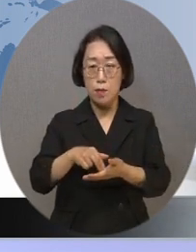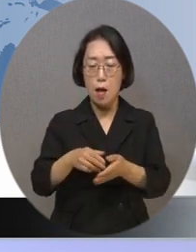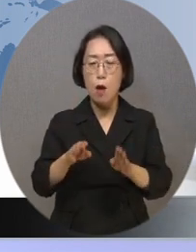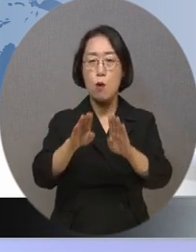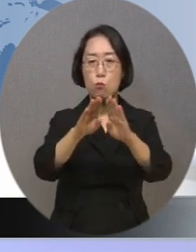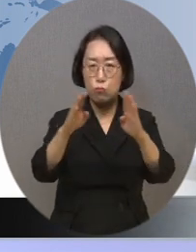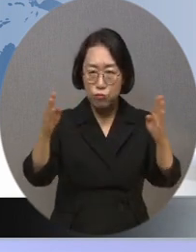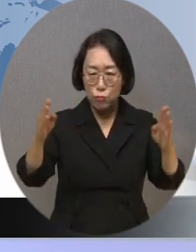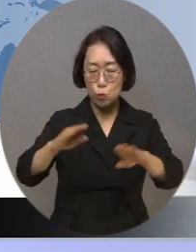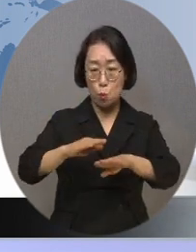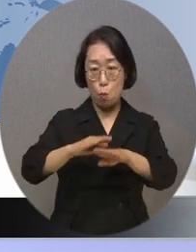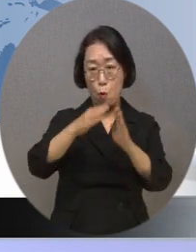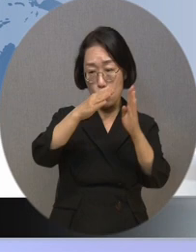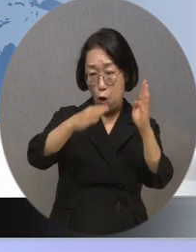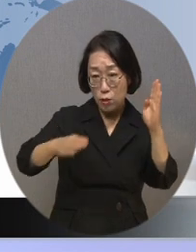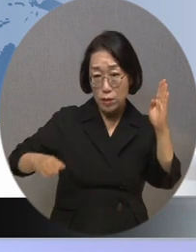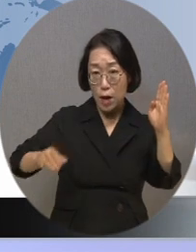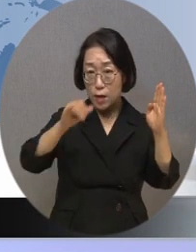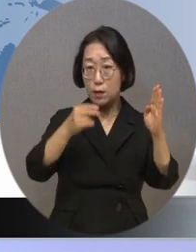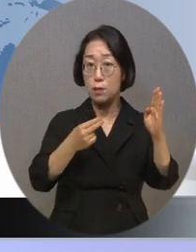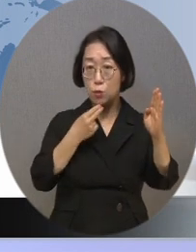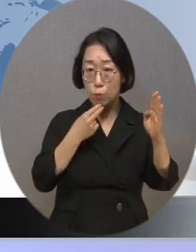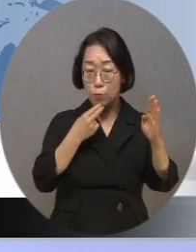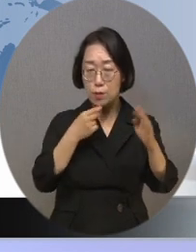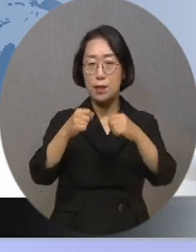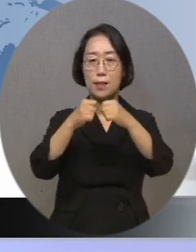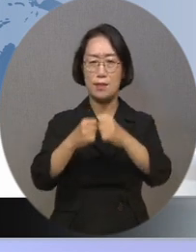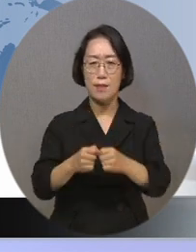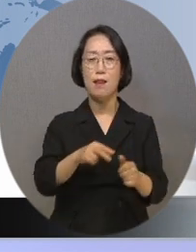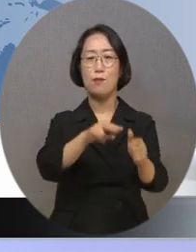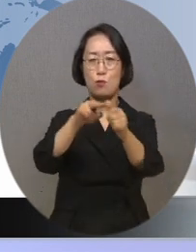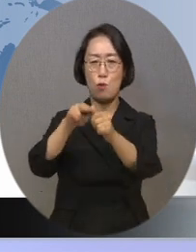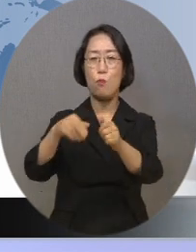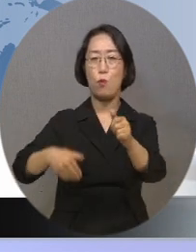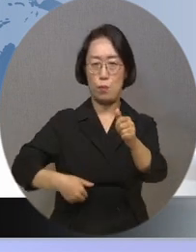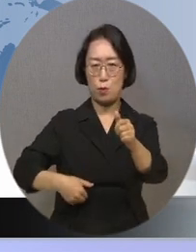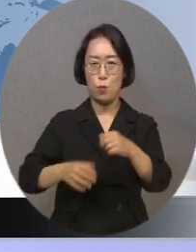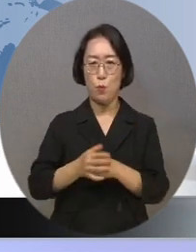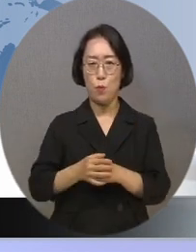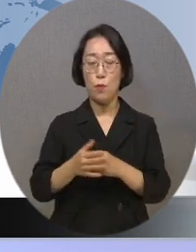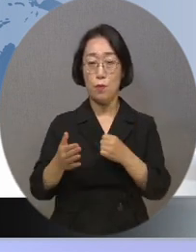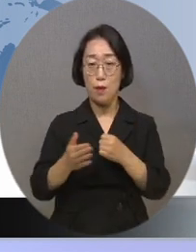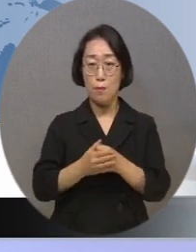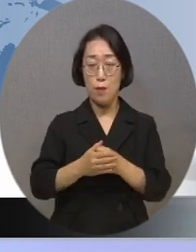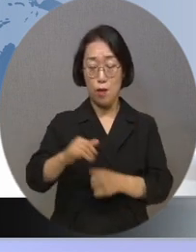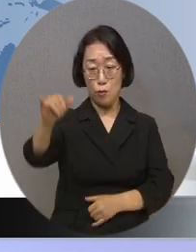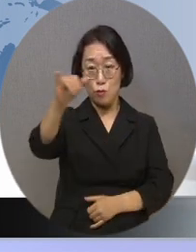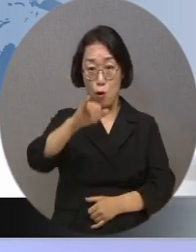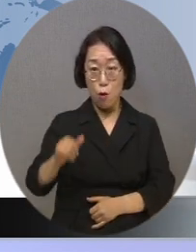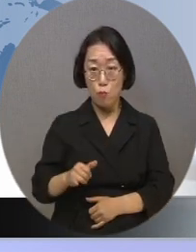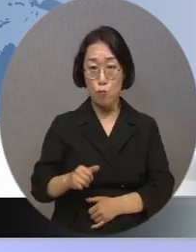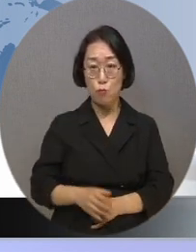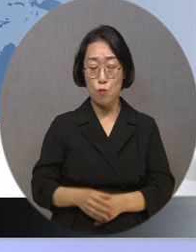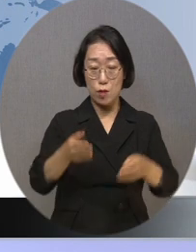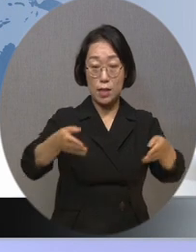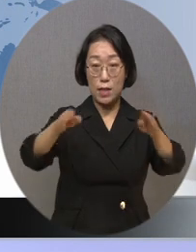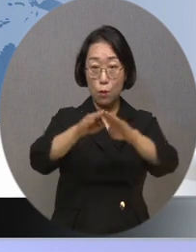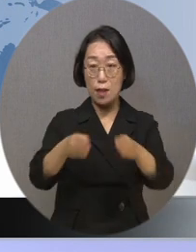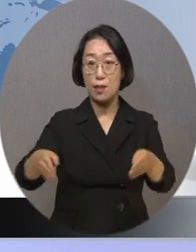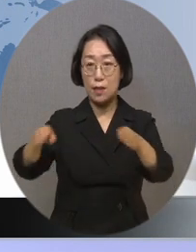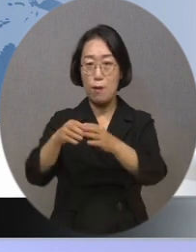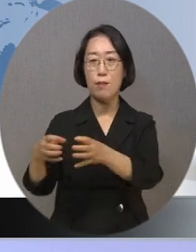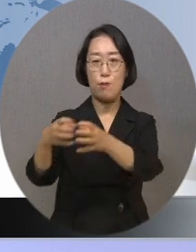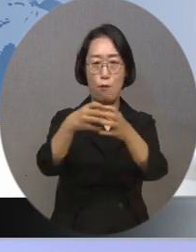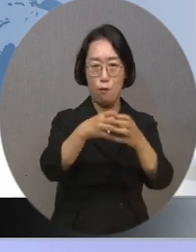등 보다 세부적인 정보가 필요한 경우가 많습니다. 이를 위해 전국 공공기관들이 힘을 보탠다고